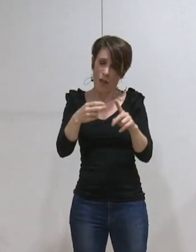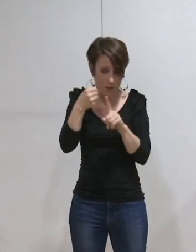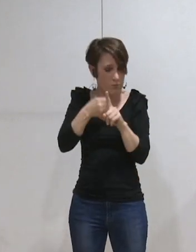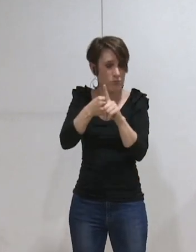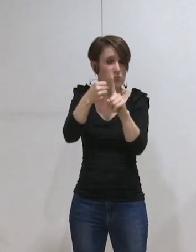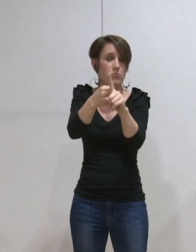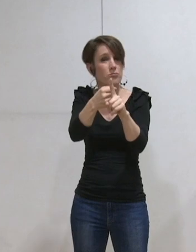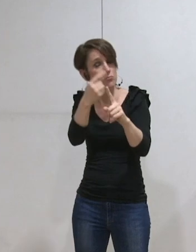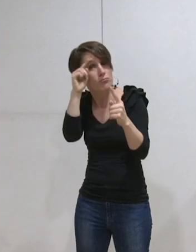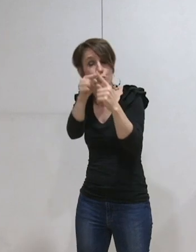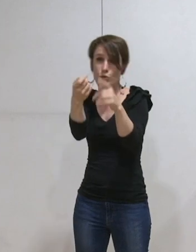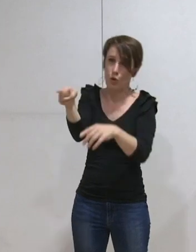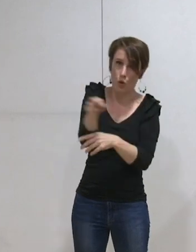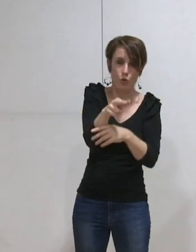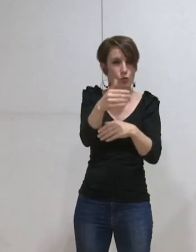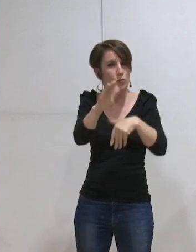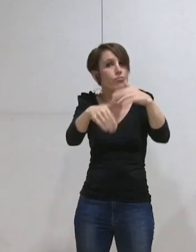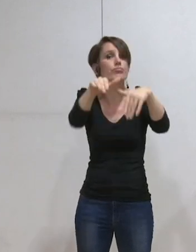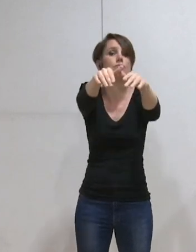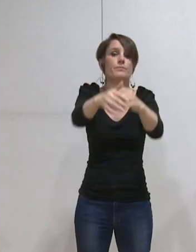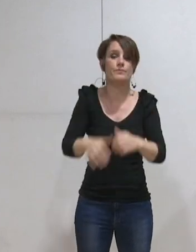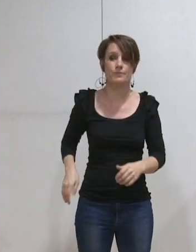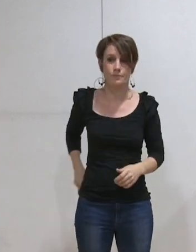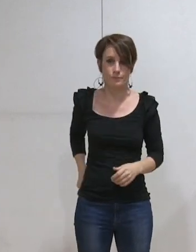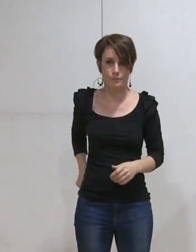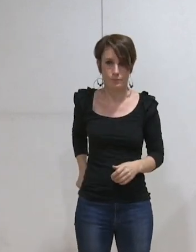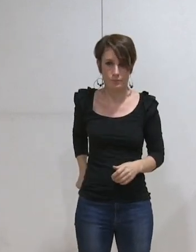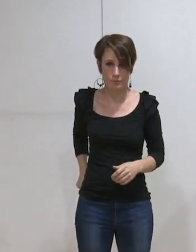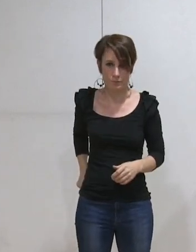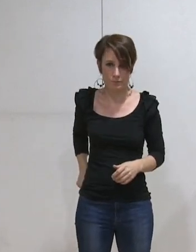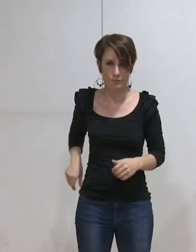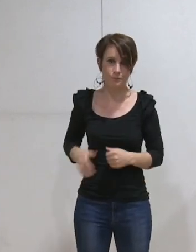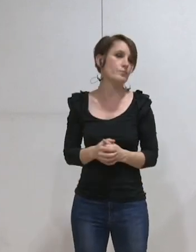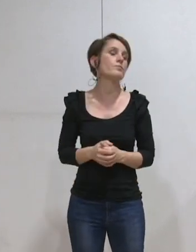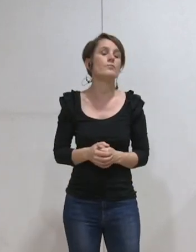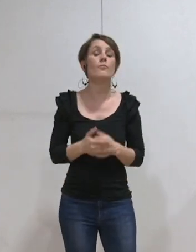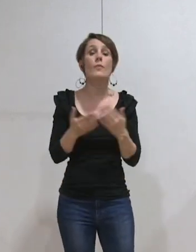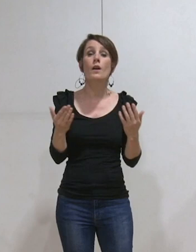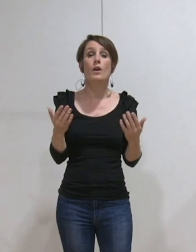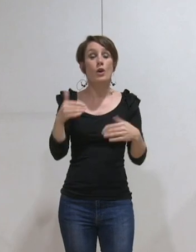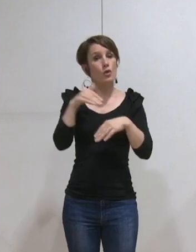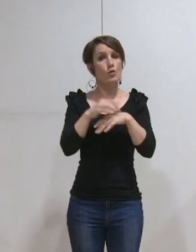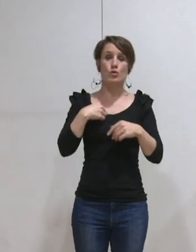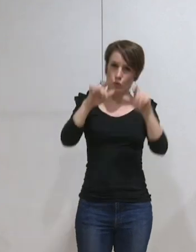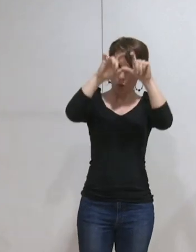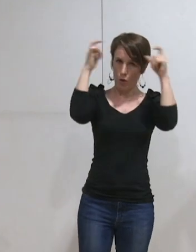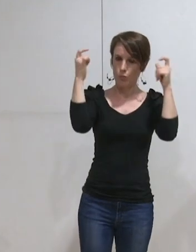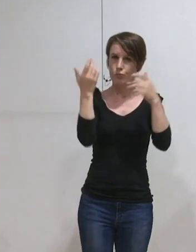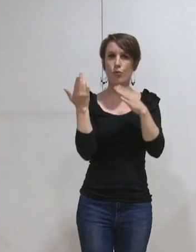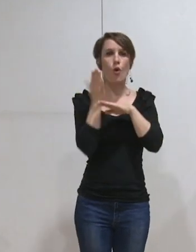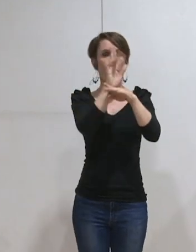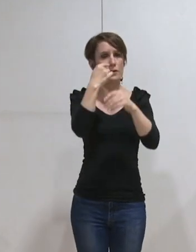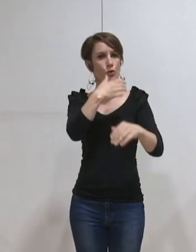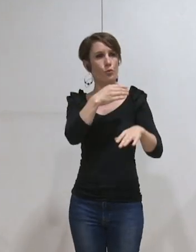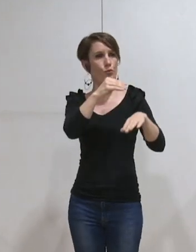rétablir ses équipements aussi au nom du Conseil Municipal je s je souhaite rendre hommage tout d'abord à